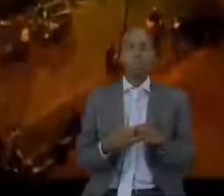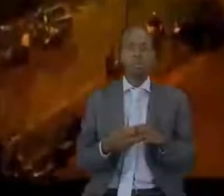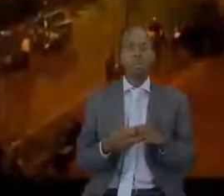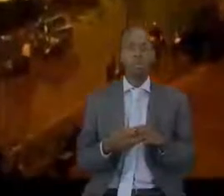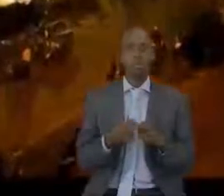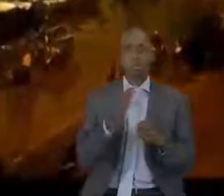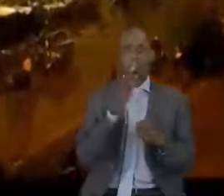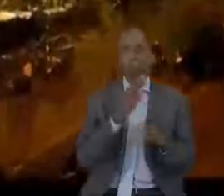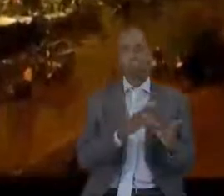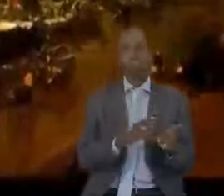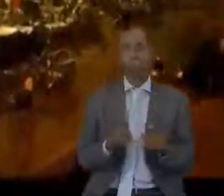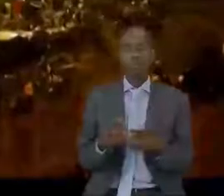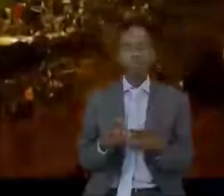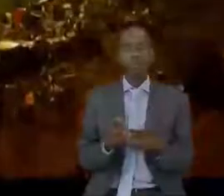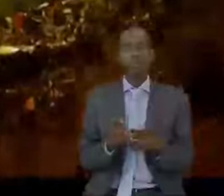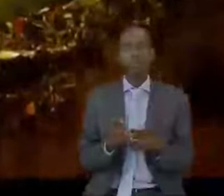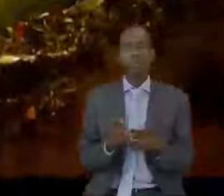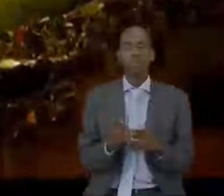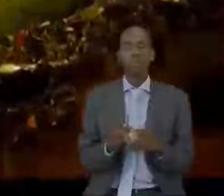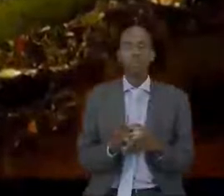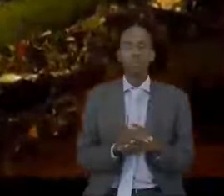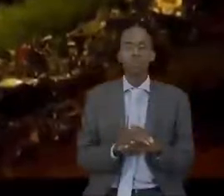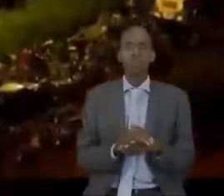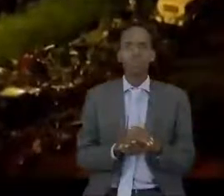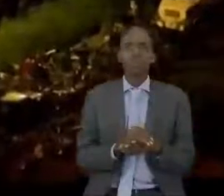la cérémonie d'enterrement de tous tes problèmes.